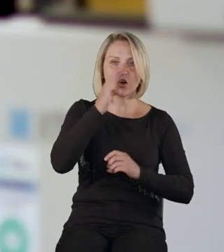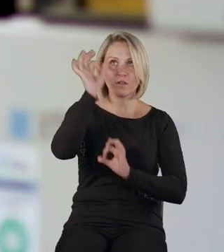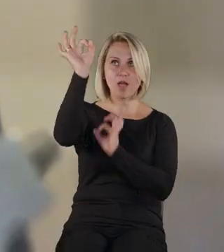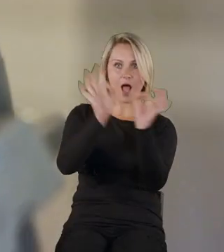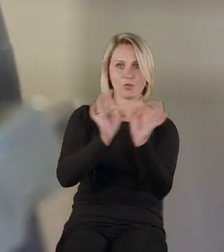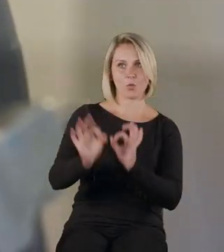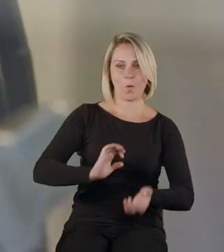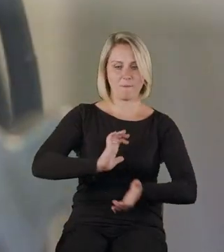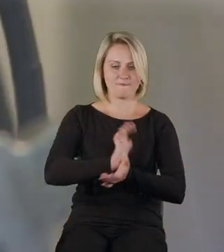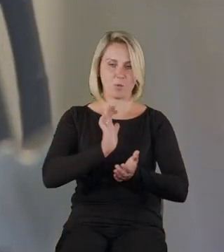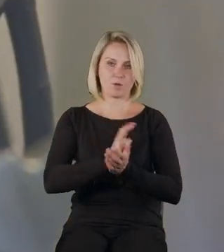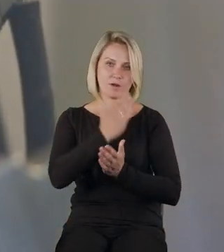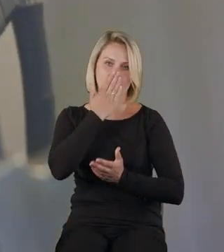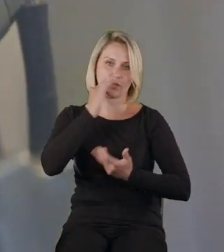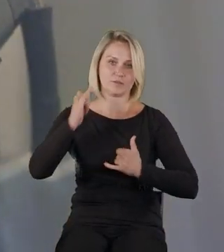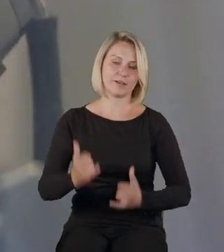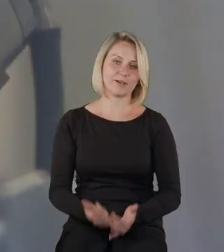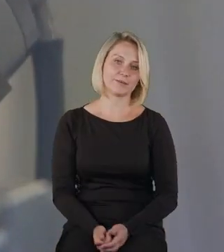węgla.